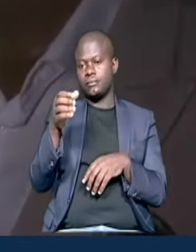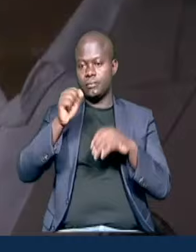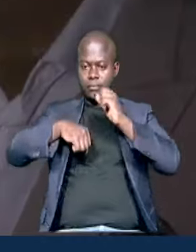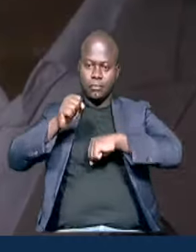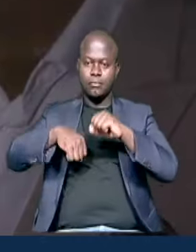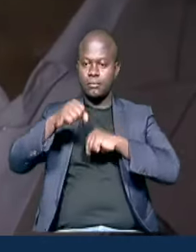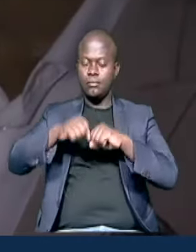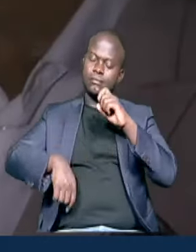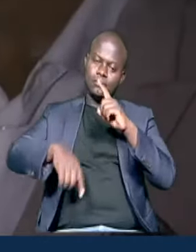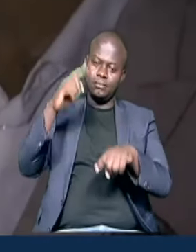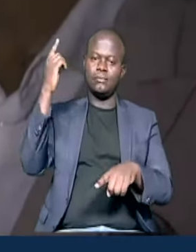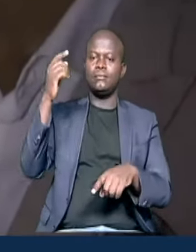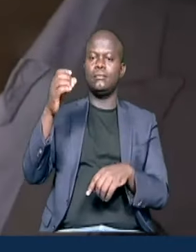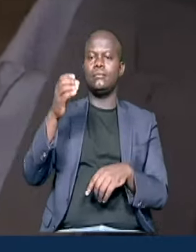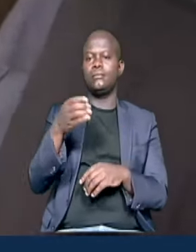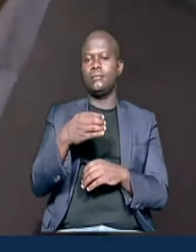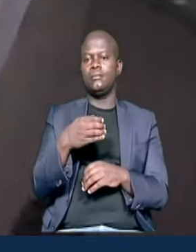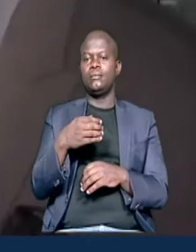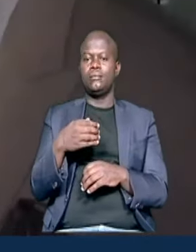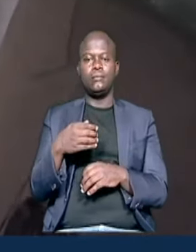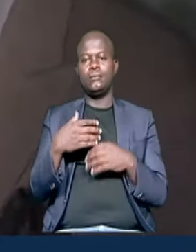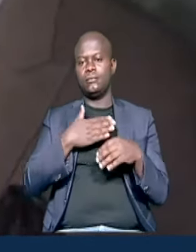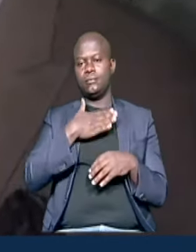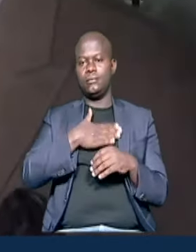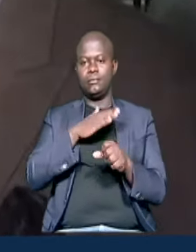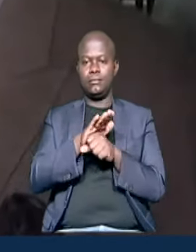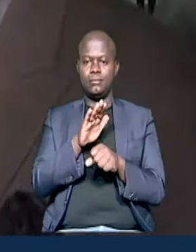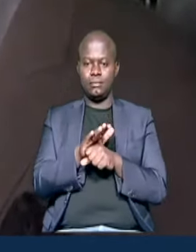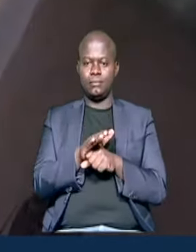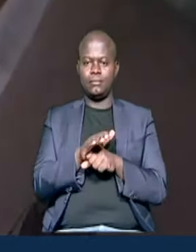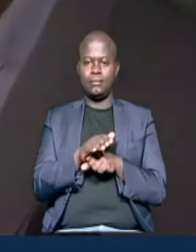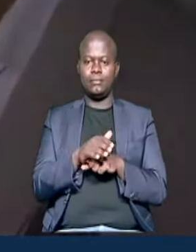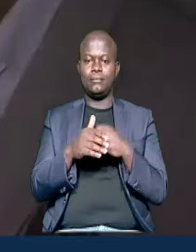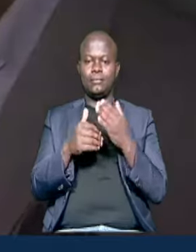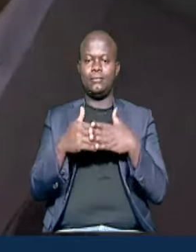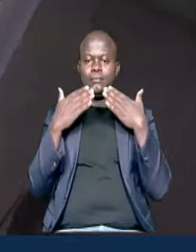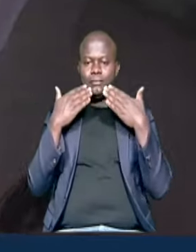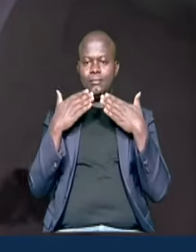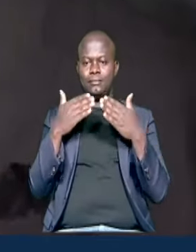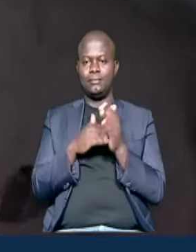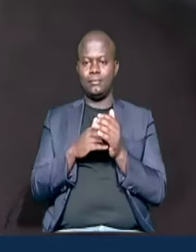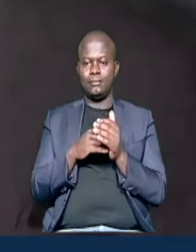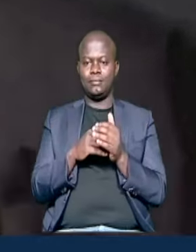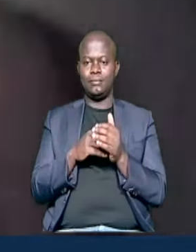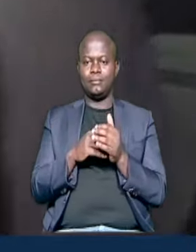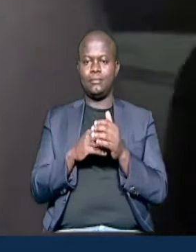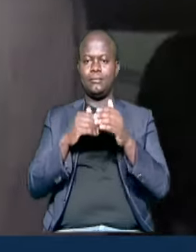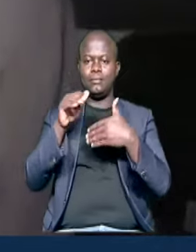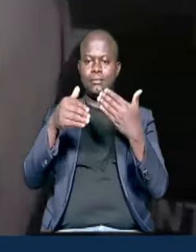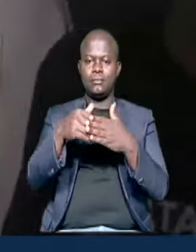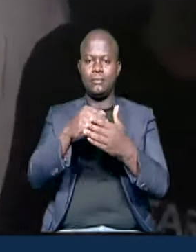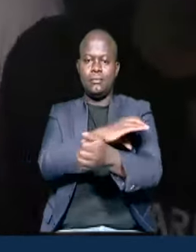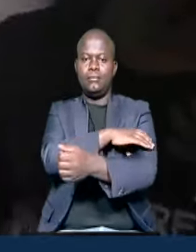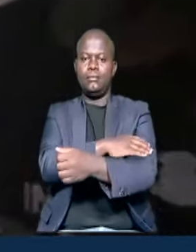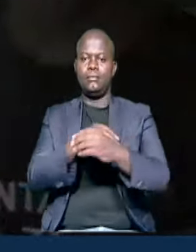ibintu biba bishimishije, ni ibintu bicishimisha cyane. Urakoze cyane, reka tubabwire ngo felicitations nanone. Uwo ni